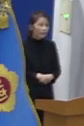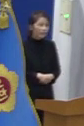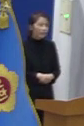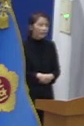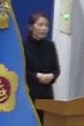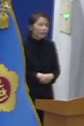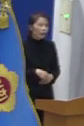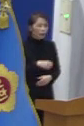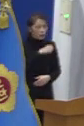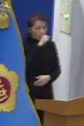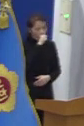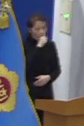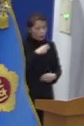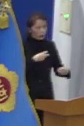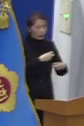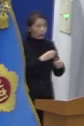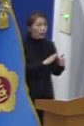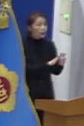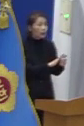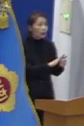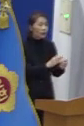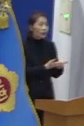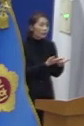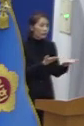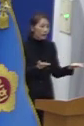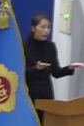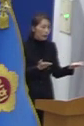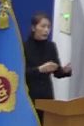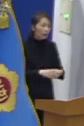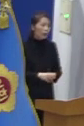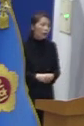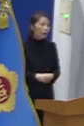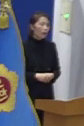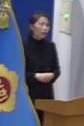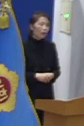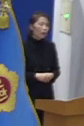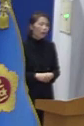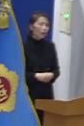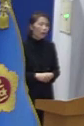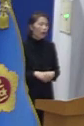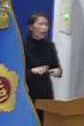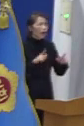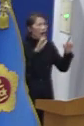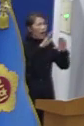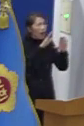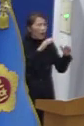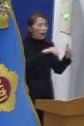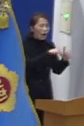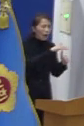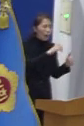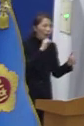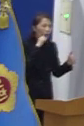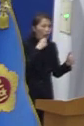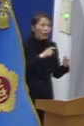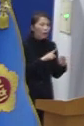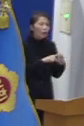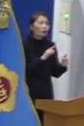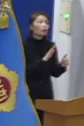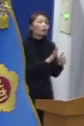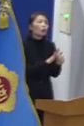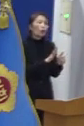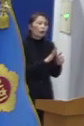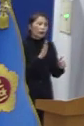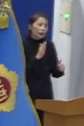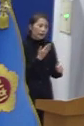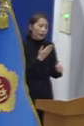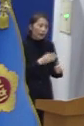교통 서비스를 제공하며 기후위기 대응에도 효과적인 도민 중심의 교통복지